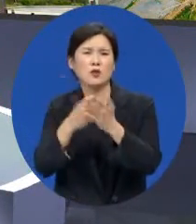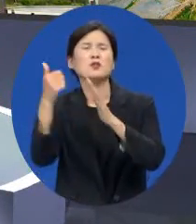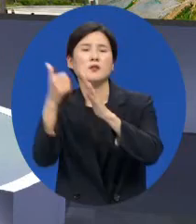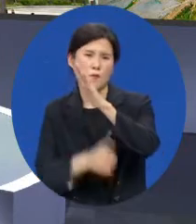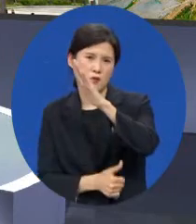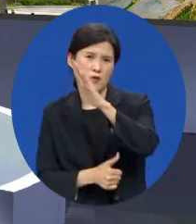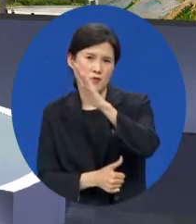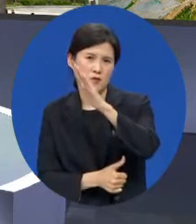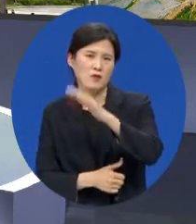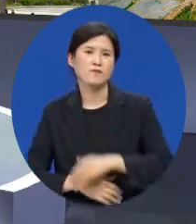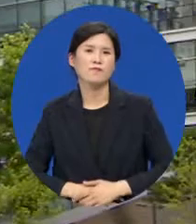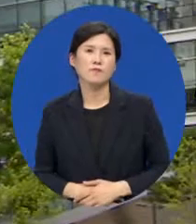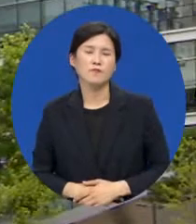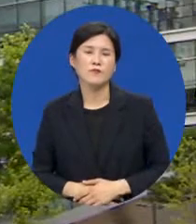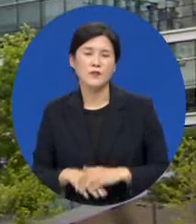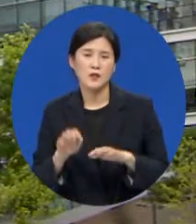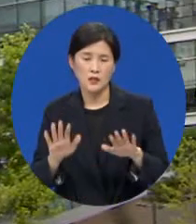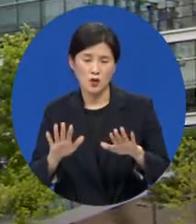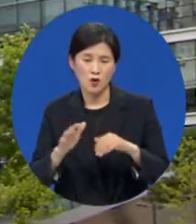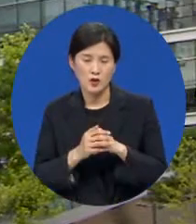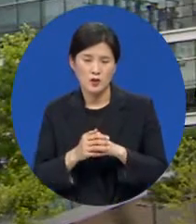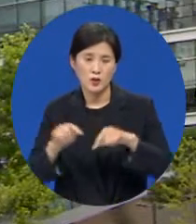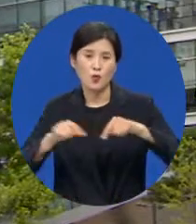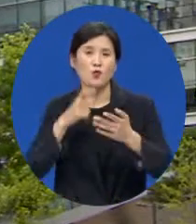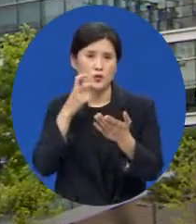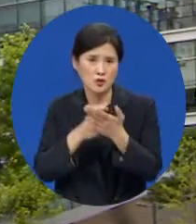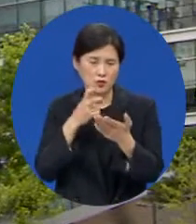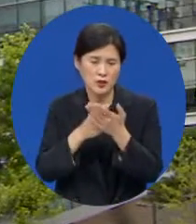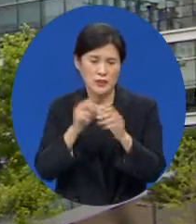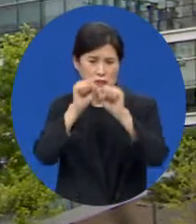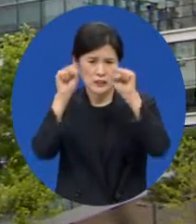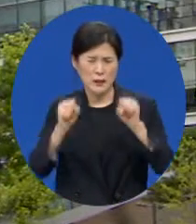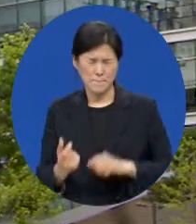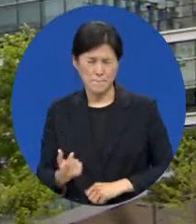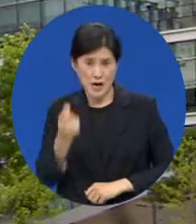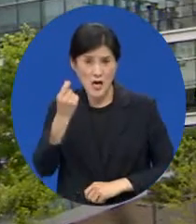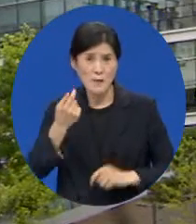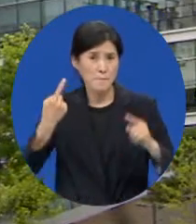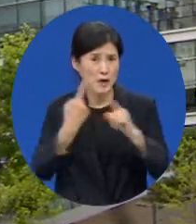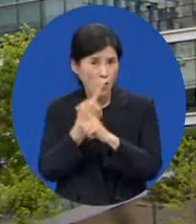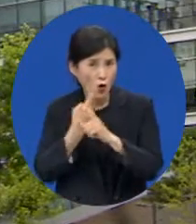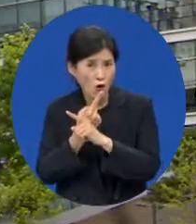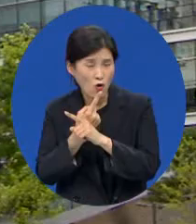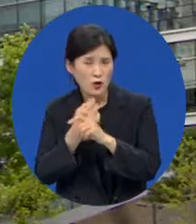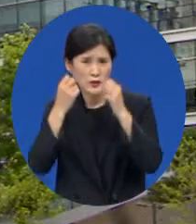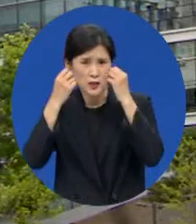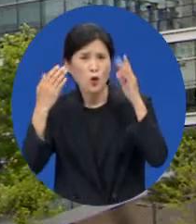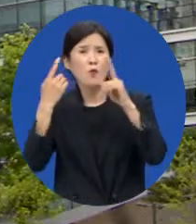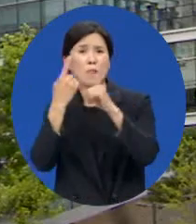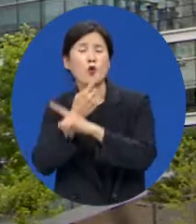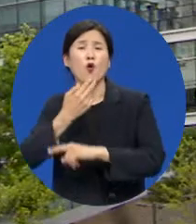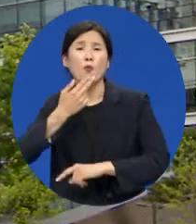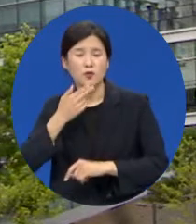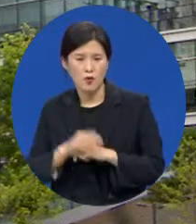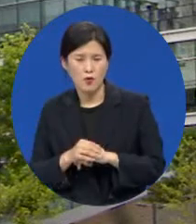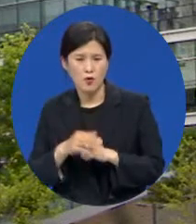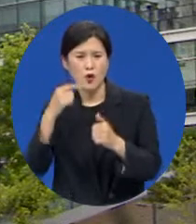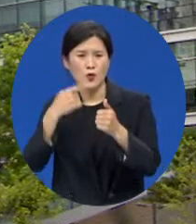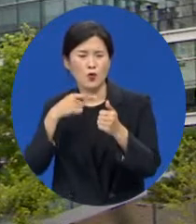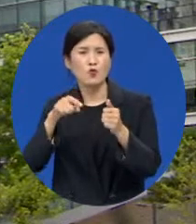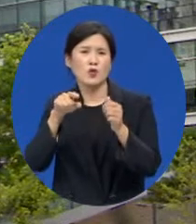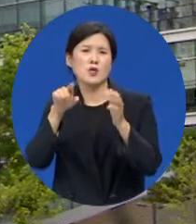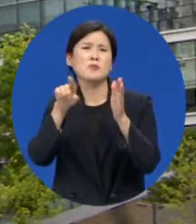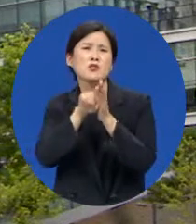해도 무방할 것입니다 현 교육정책과 시스템을 빨리 저의 정비하고 바꾸지 않으면 세종시는